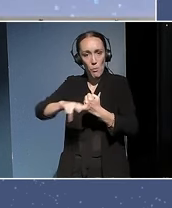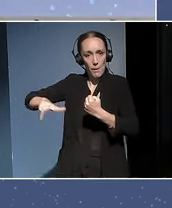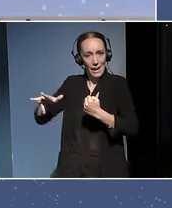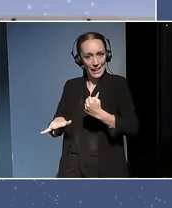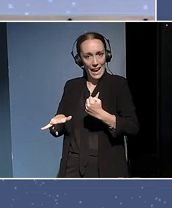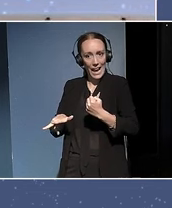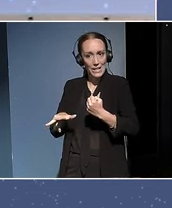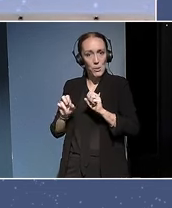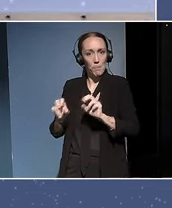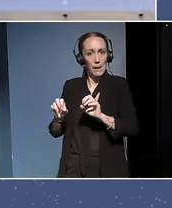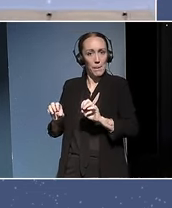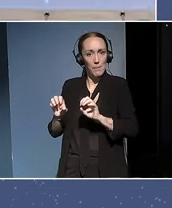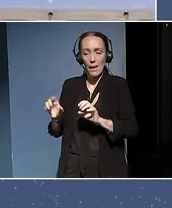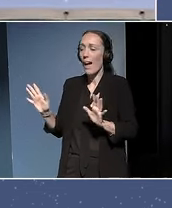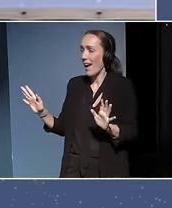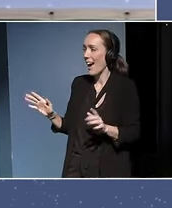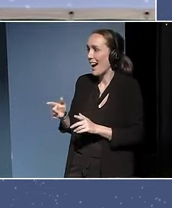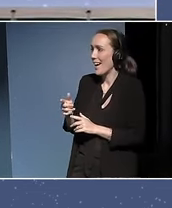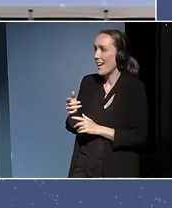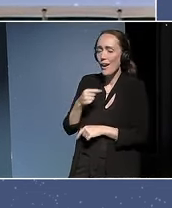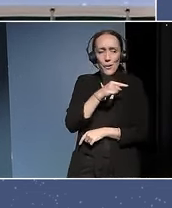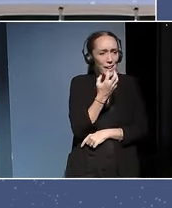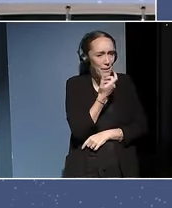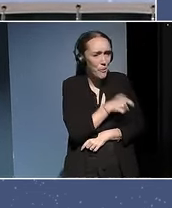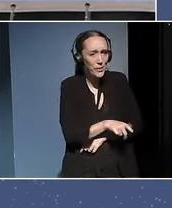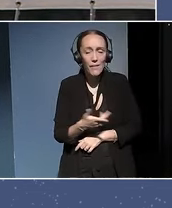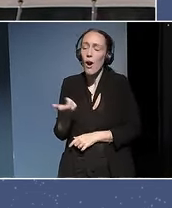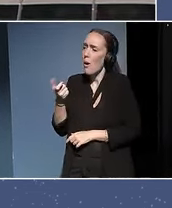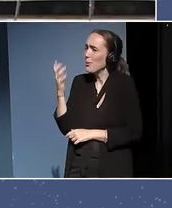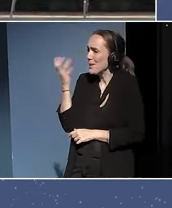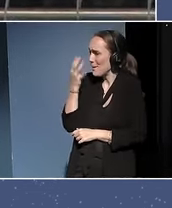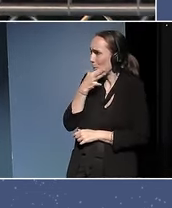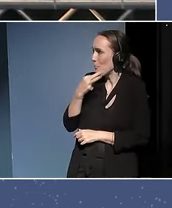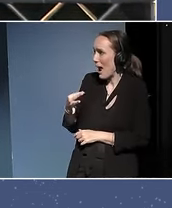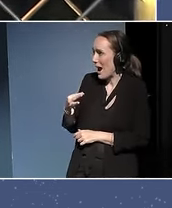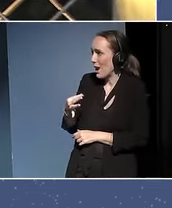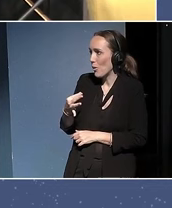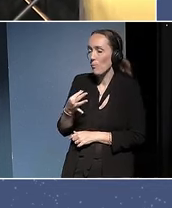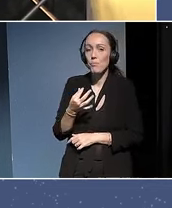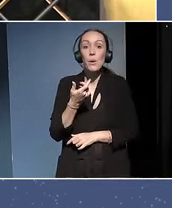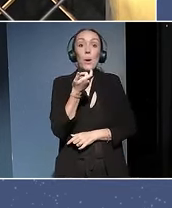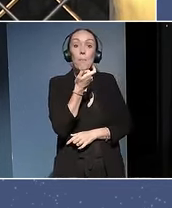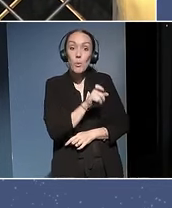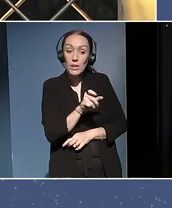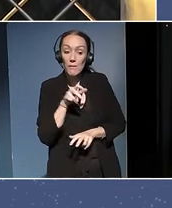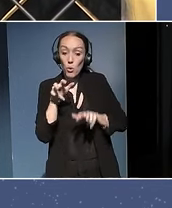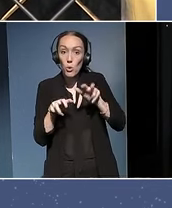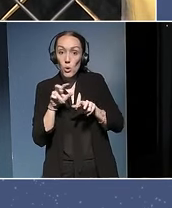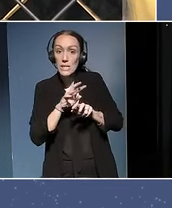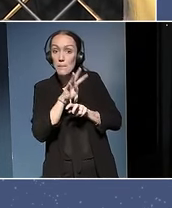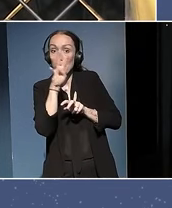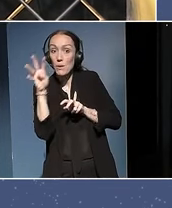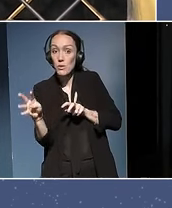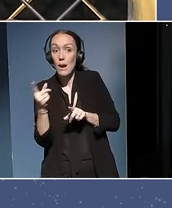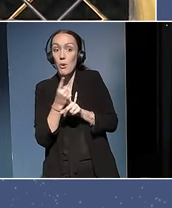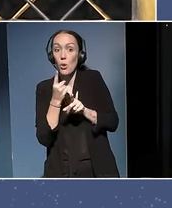automobili mi sembra un ottimo esempio No no mi piaceva molto l'empio perché Scusami lo spinosauro doveva evitare di andare contro i muretti quando